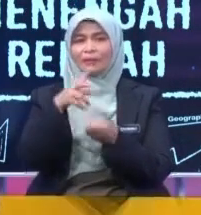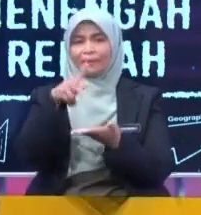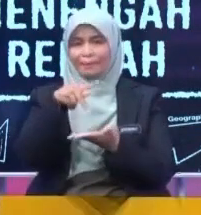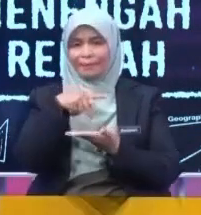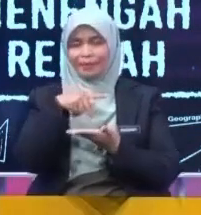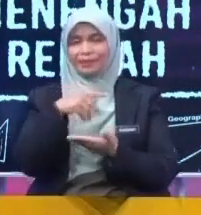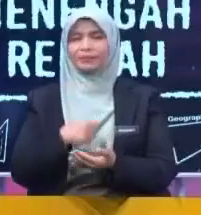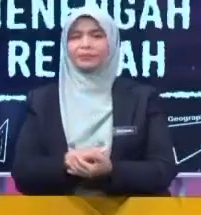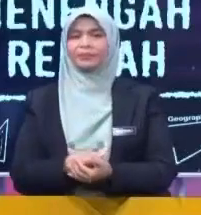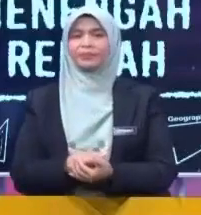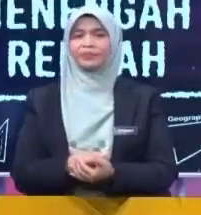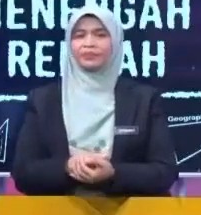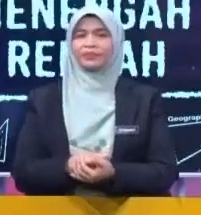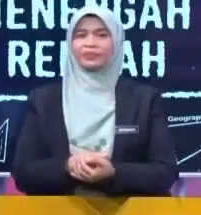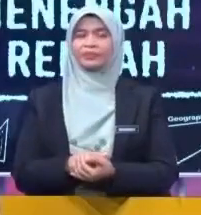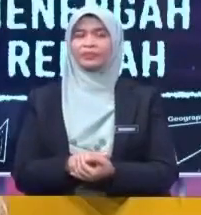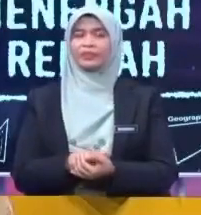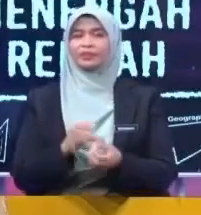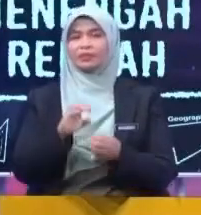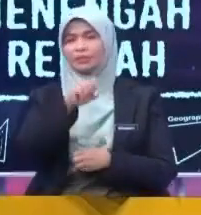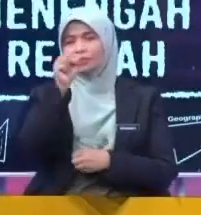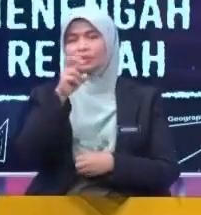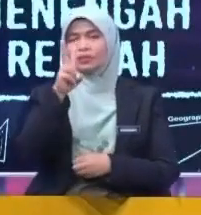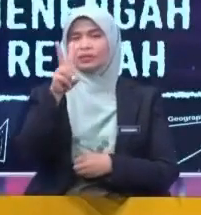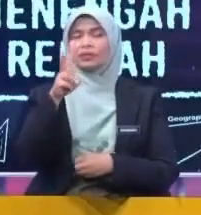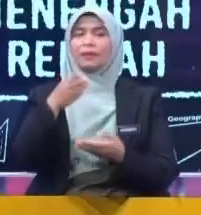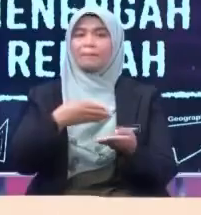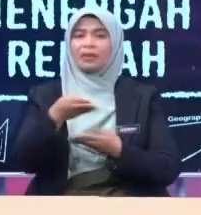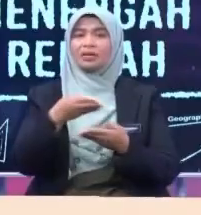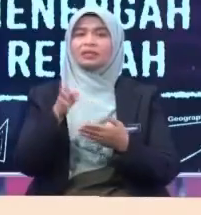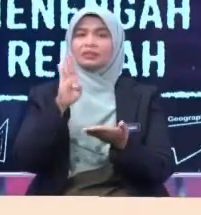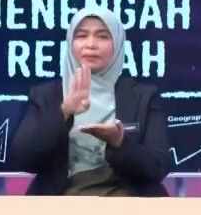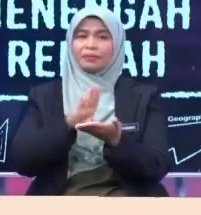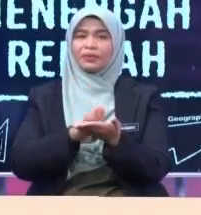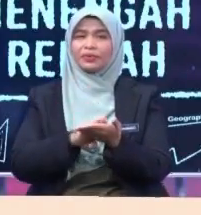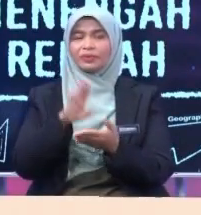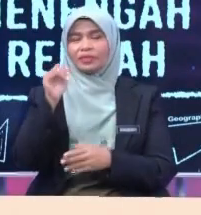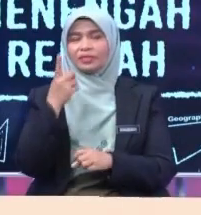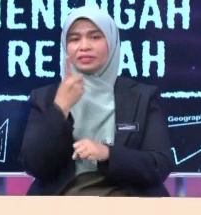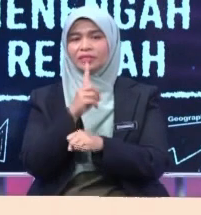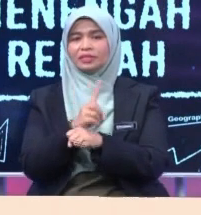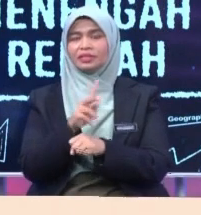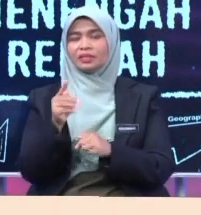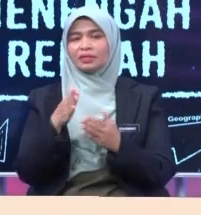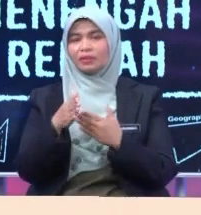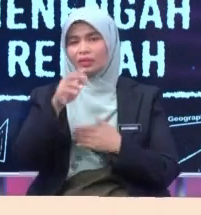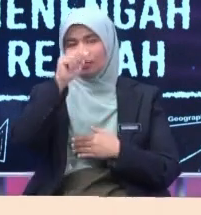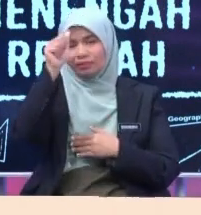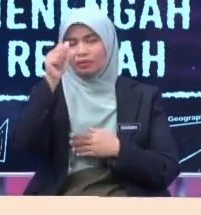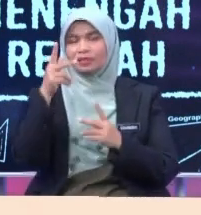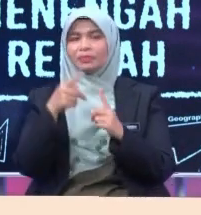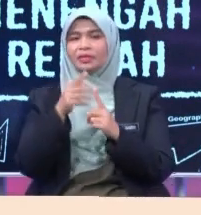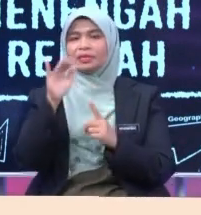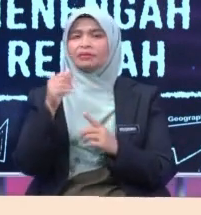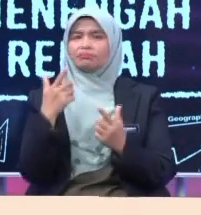Okay, seterusnya satu lagi ya soalan yang kedua, balasan buruk yang dijanjikan oleh Allah Subhanahu Wa Taala kepada orang yang melanggar larangannya